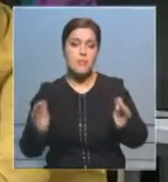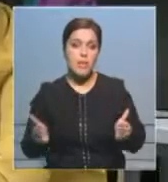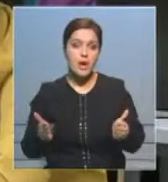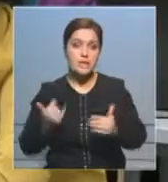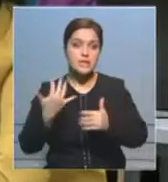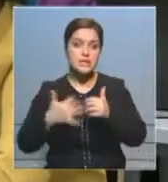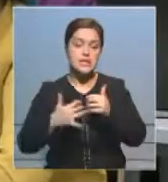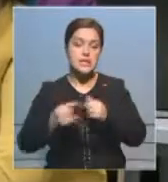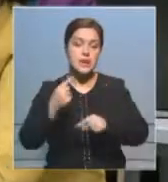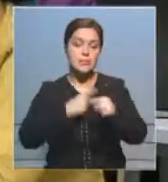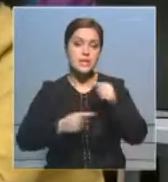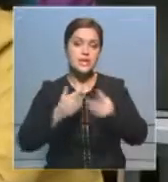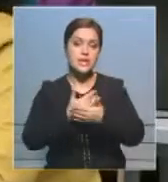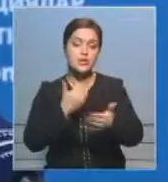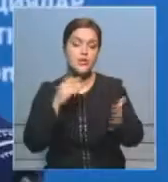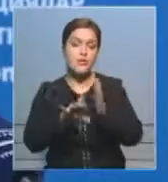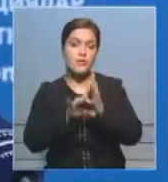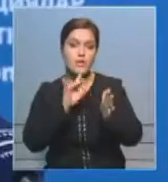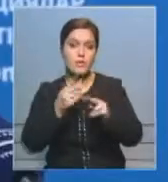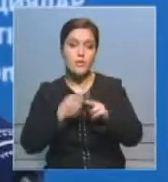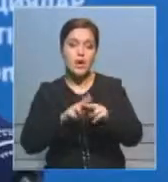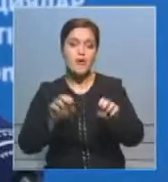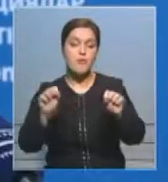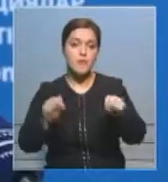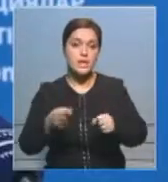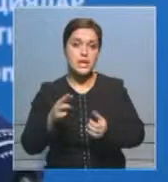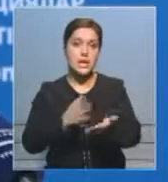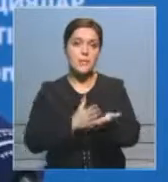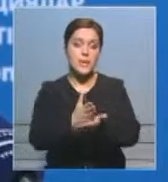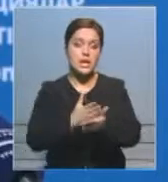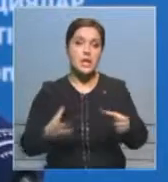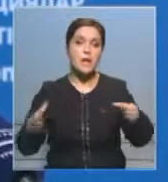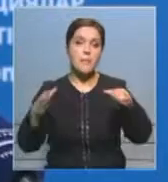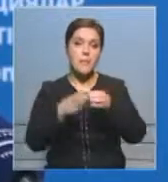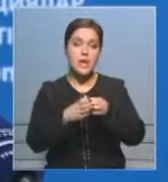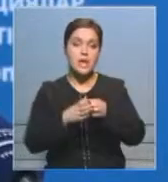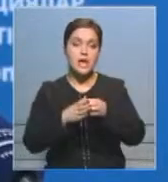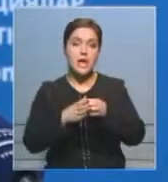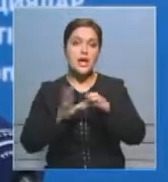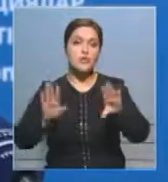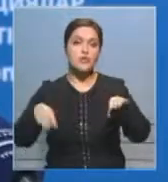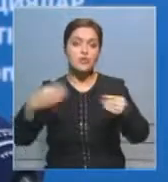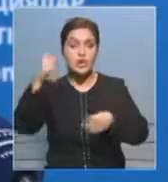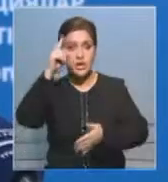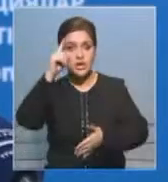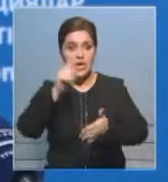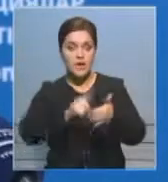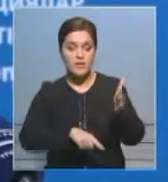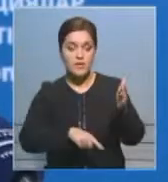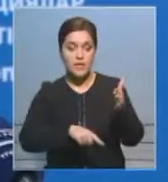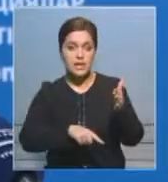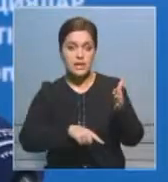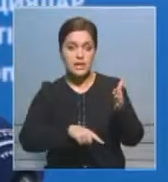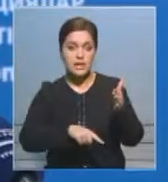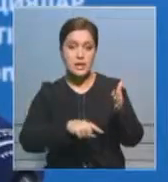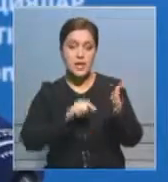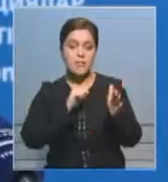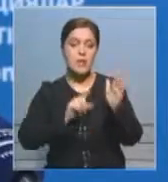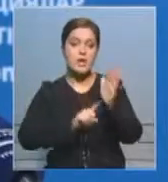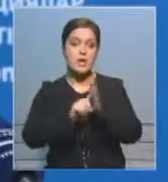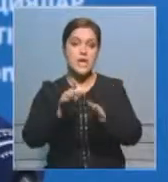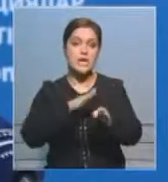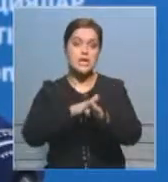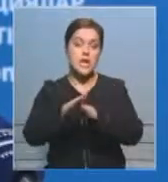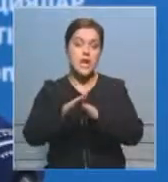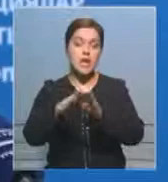бизнеса досрочные выборы это возможность для политических партий за руки хода едем на самом старте реализации форме